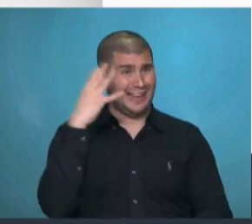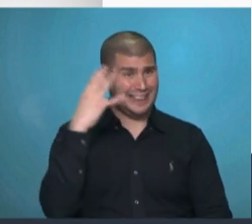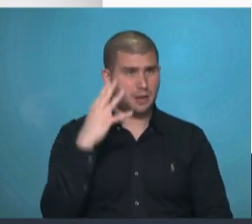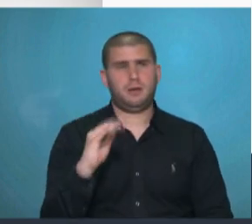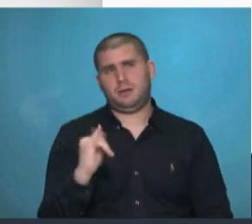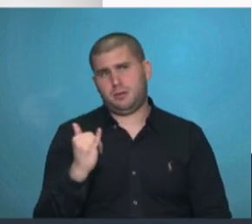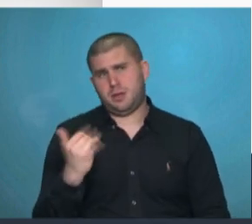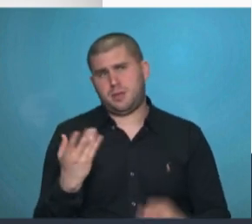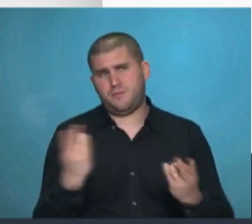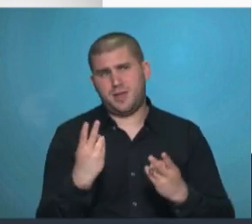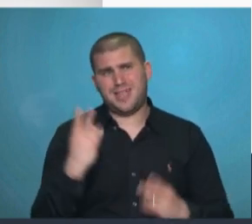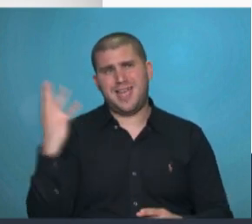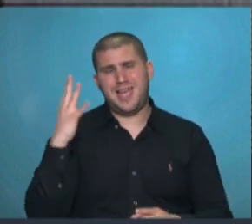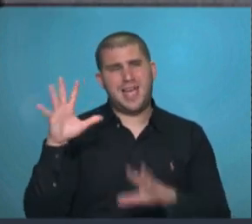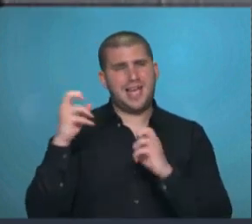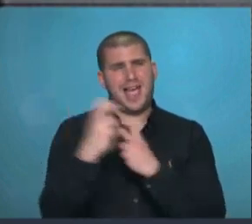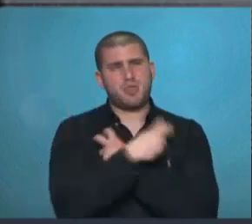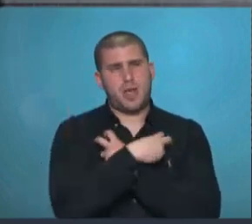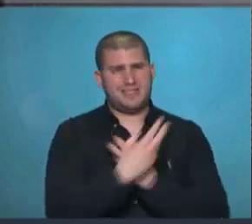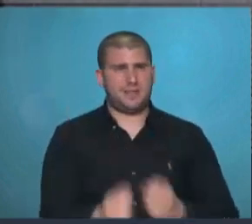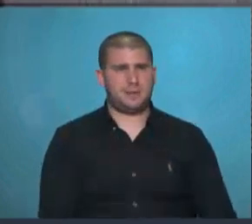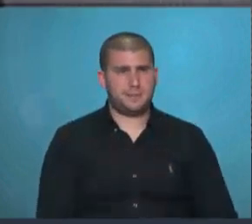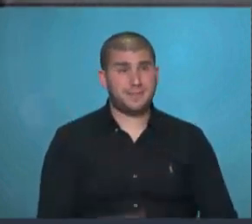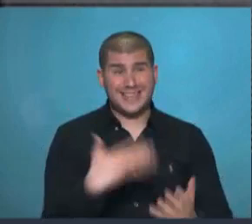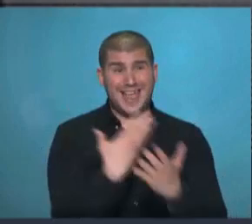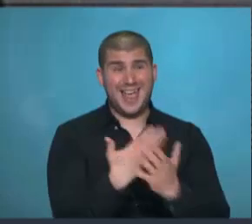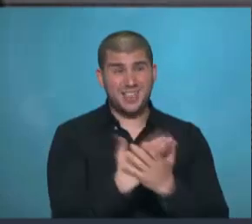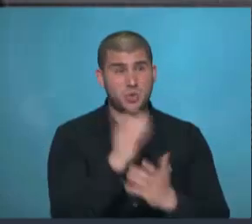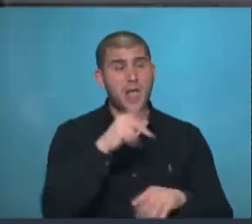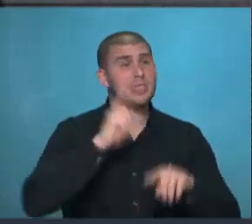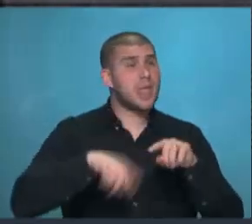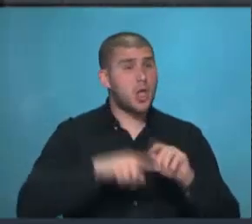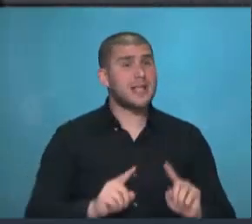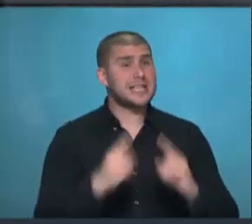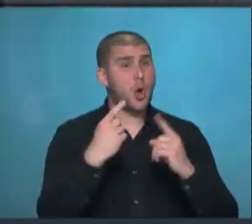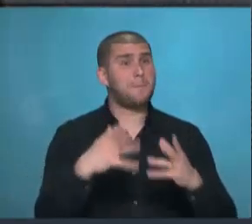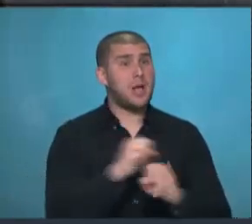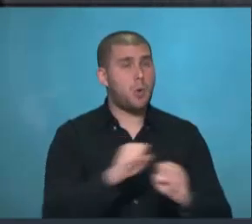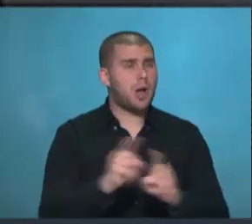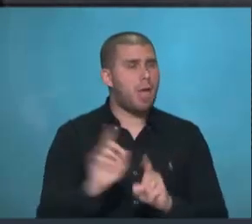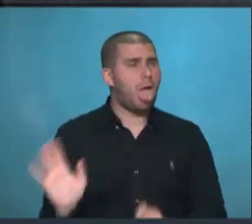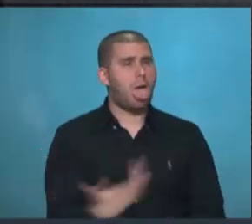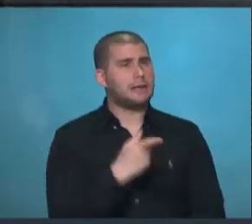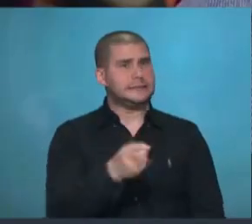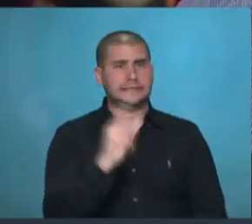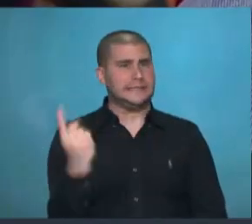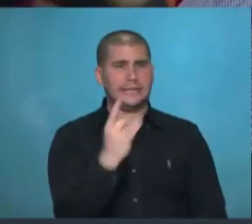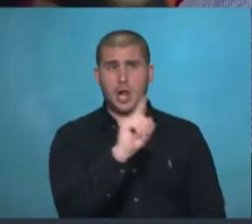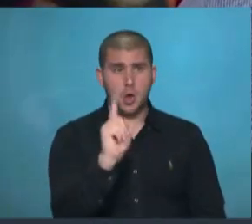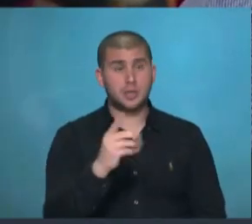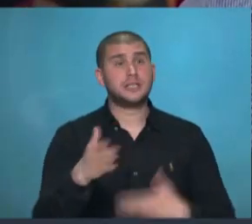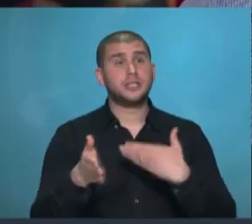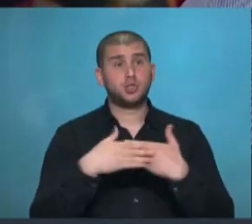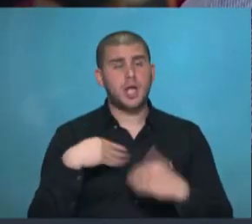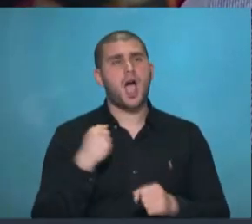מקרינה? כן, רדיואקטיבי, בטח. העדות הזאת על תקלות שהראו בקור וטויחו אינה היחידה. אשתי